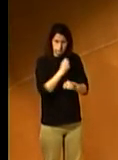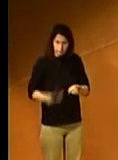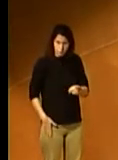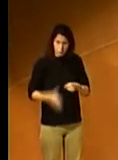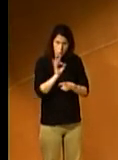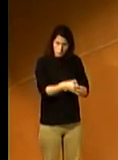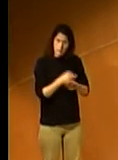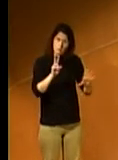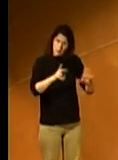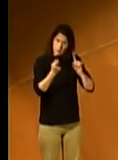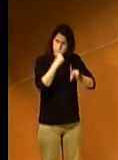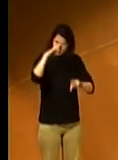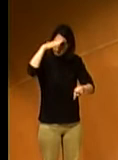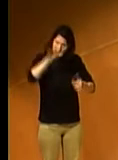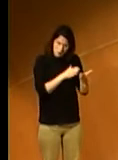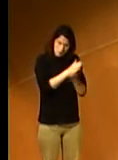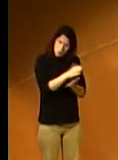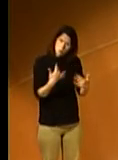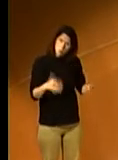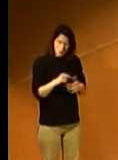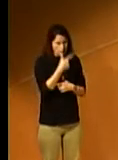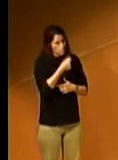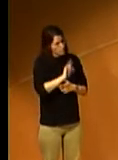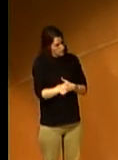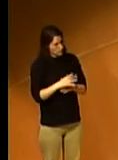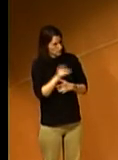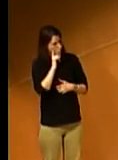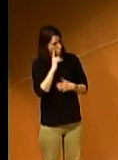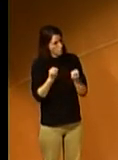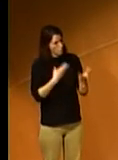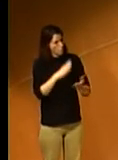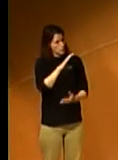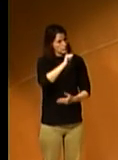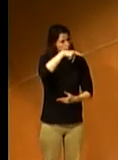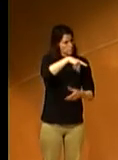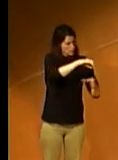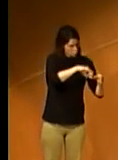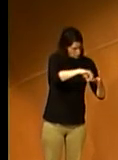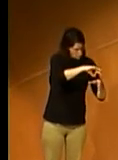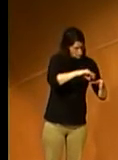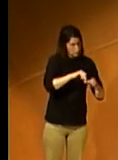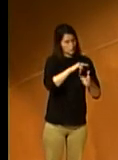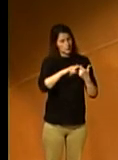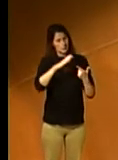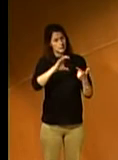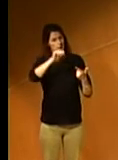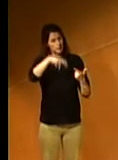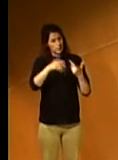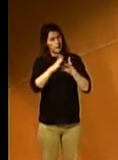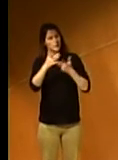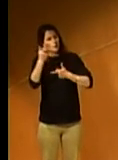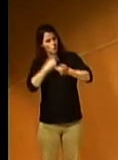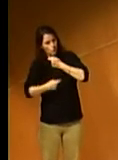un parcours facile, puisque nous avons des CAP cuisine et des CAP commercialisation et services en